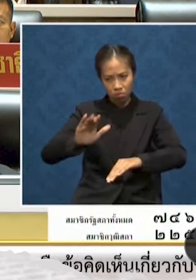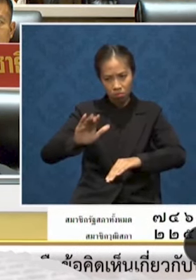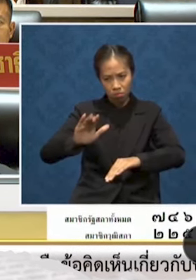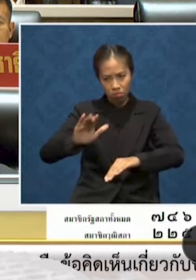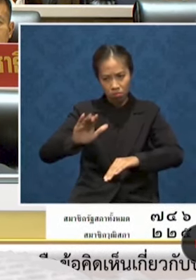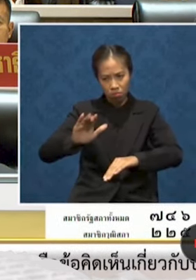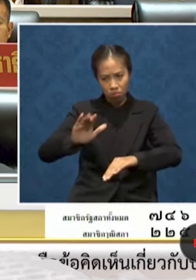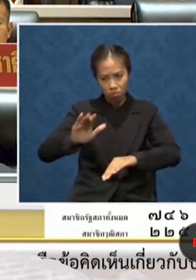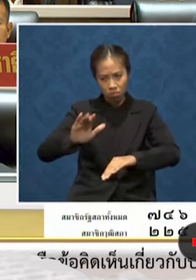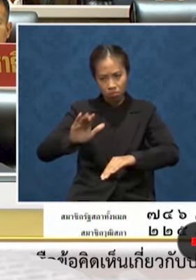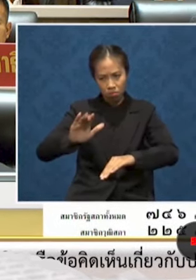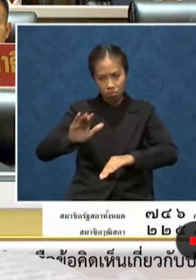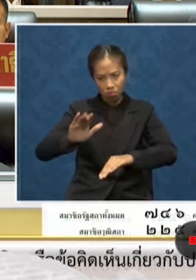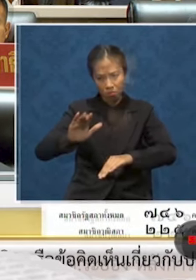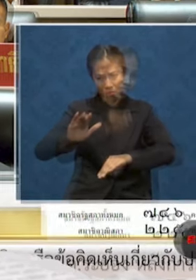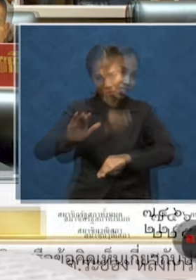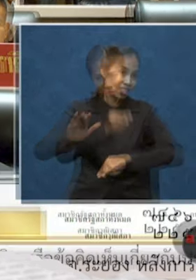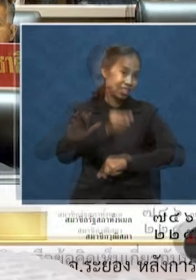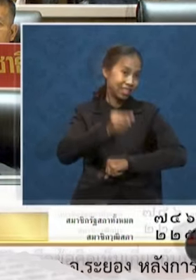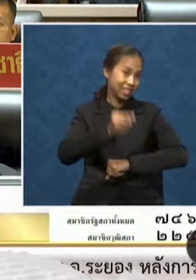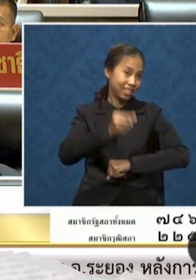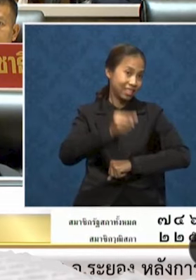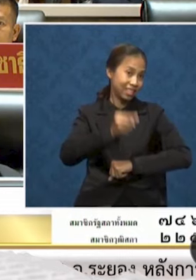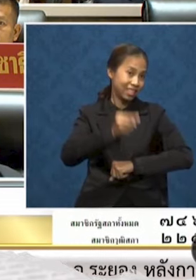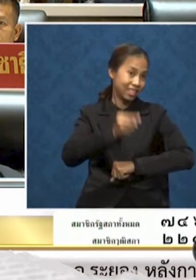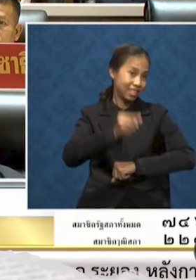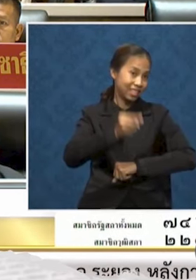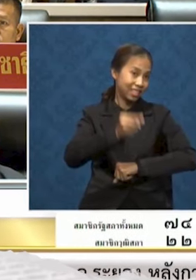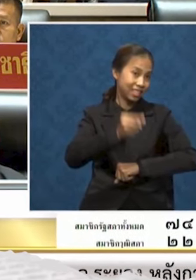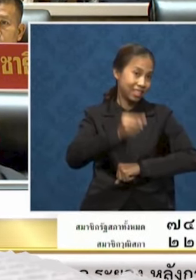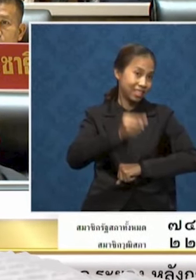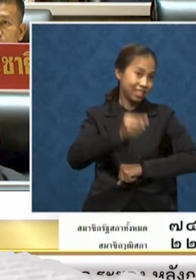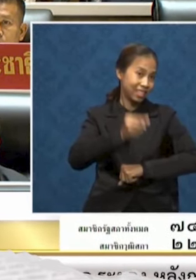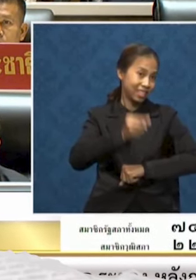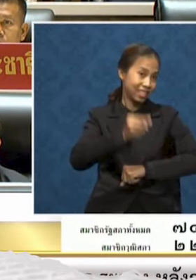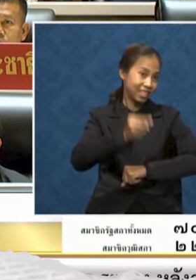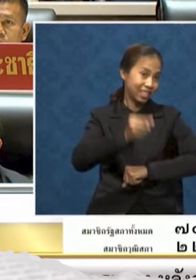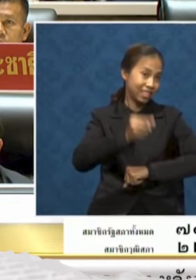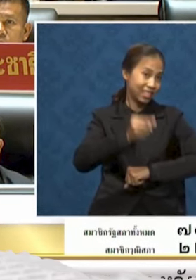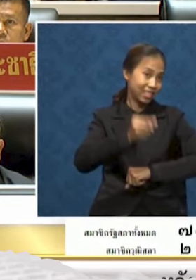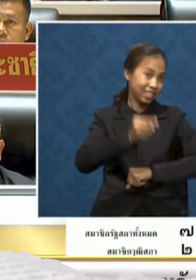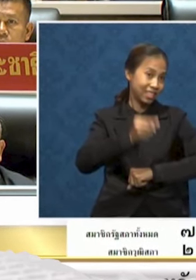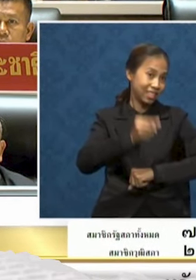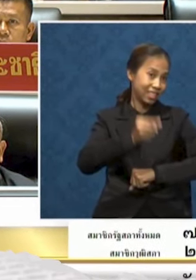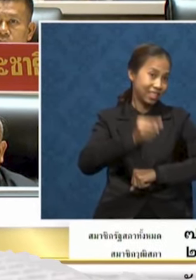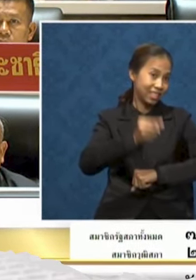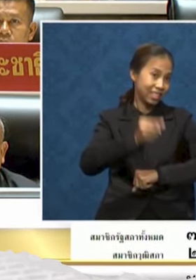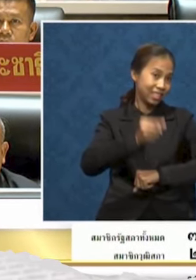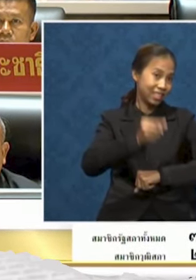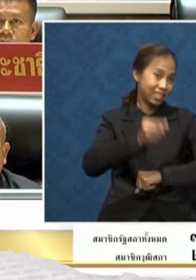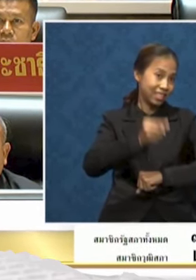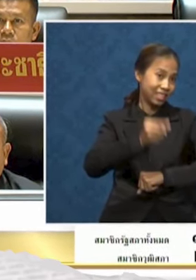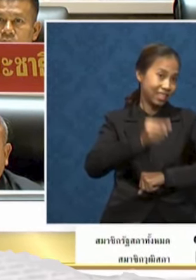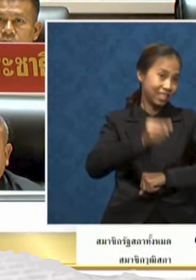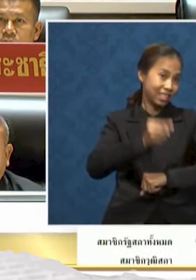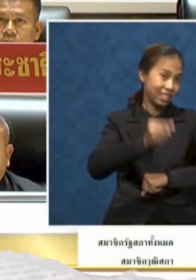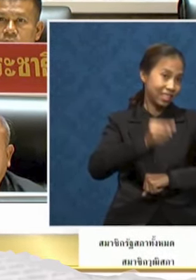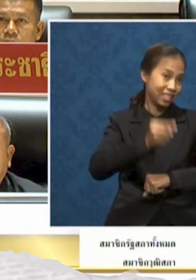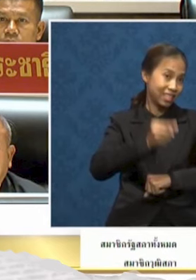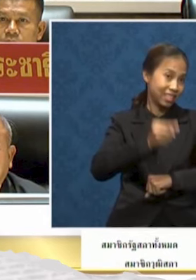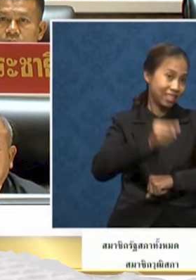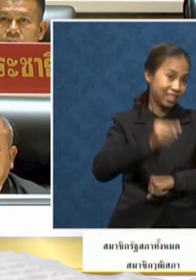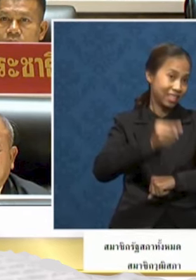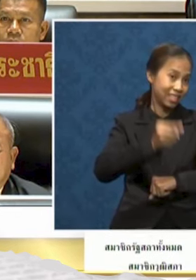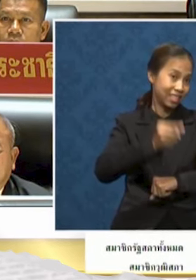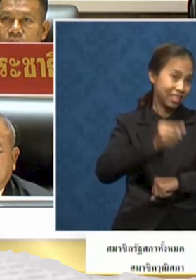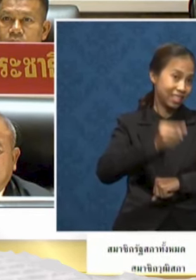ลและตนเนี่ยซื่อสัตย์ต่อการทำหน้าที่เสมอครับเมื่อถามว่าไม่ได้มีปัญหาอะไรกับทางพรรคก้าวไกลใช่หรือไม่นายจุรินทร์กล่าวว่าไม่มีเป็นไปตามวิถี